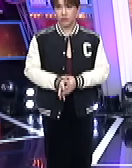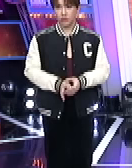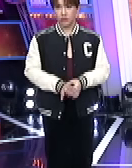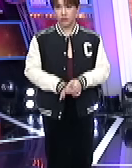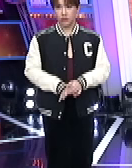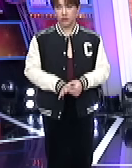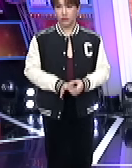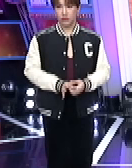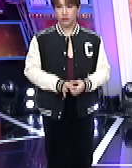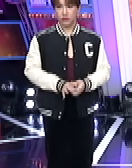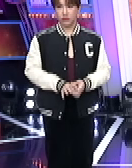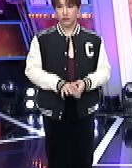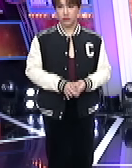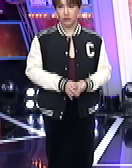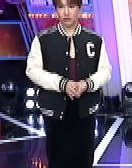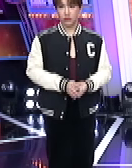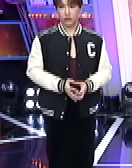อไป